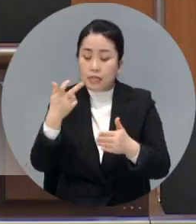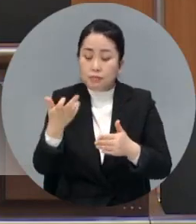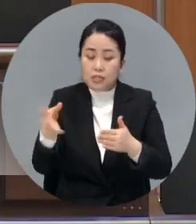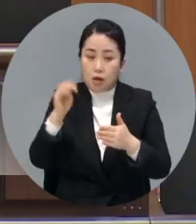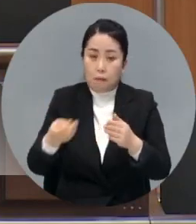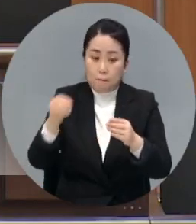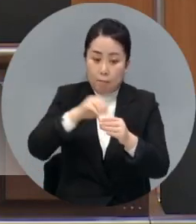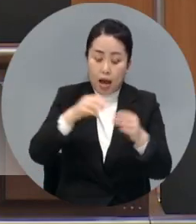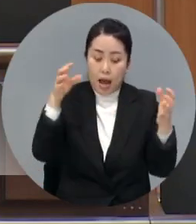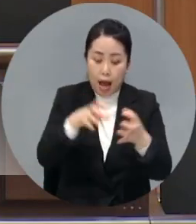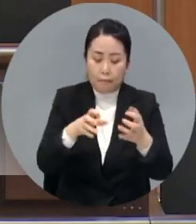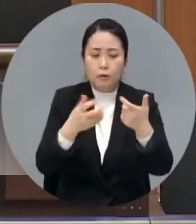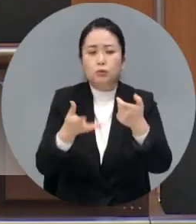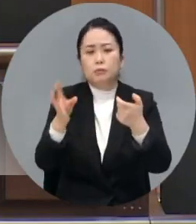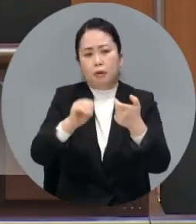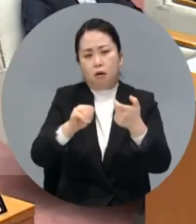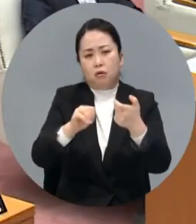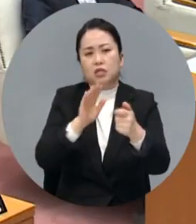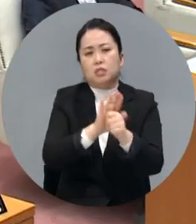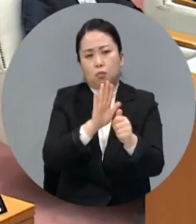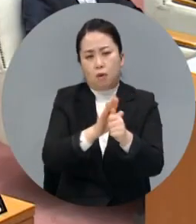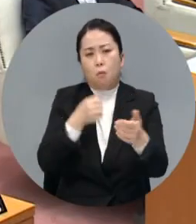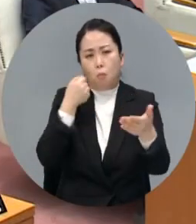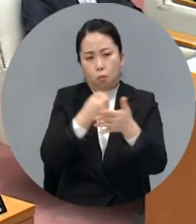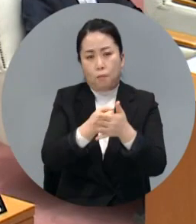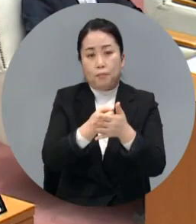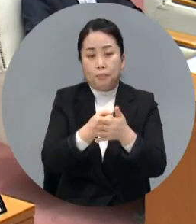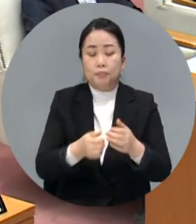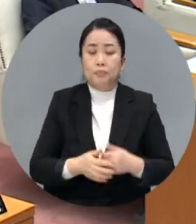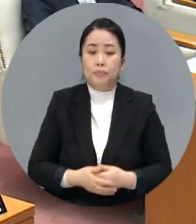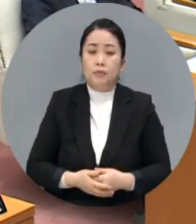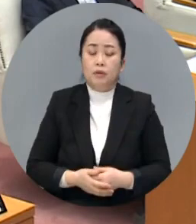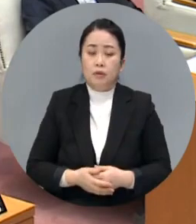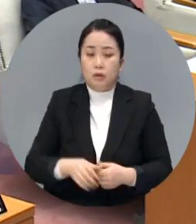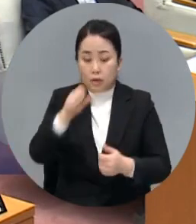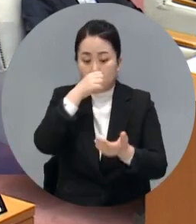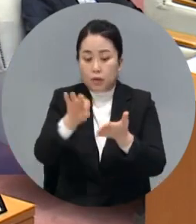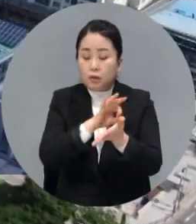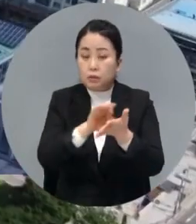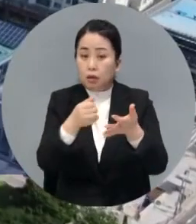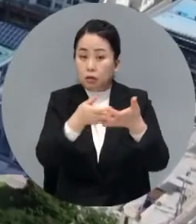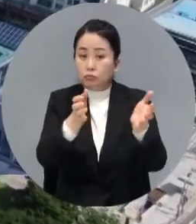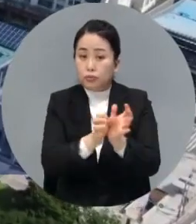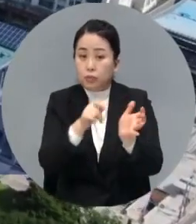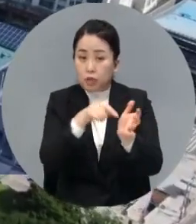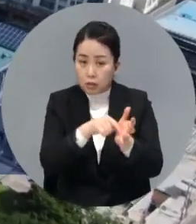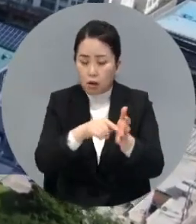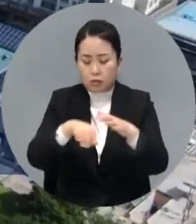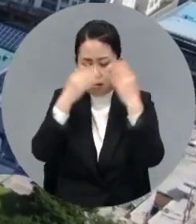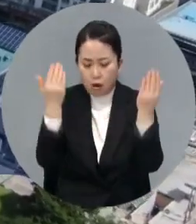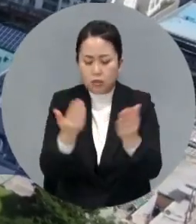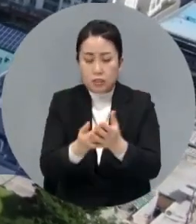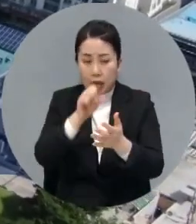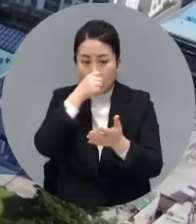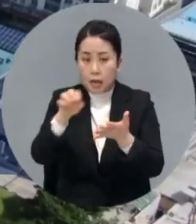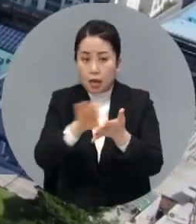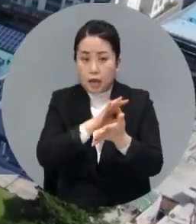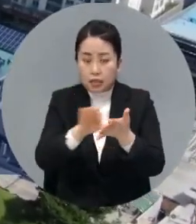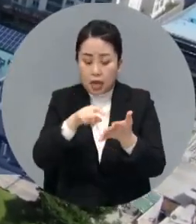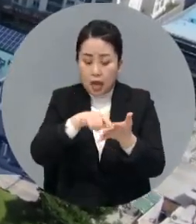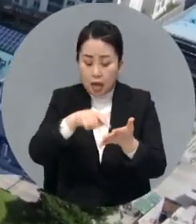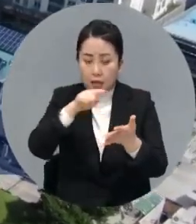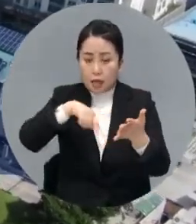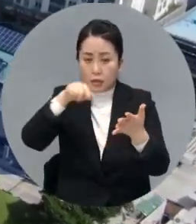가까스로 60억 원 수준의 지원 규모로 확정됐습니다. 예산 부서에서 그 네. 전체 예산을 가지고 수입 지출을